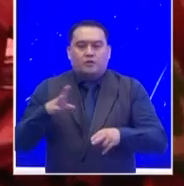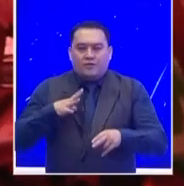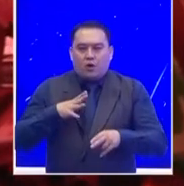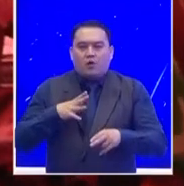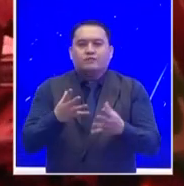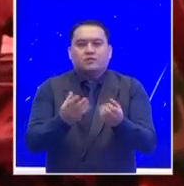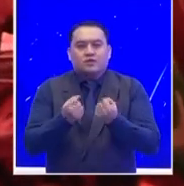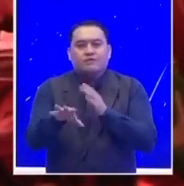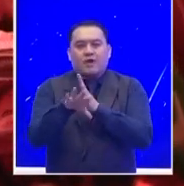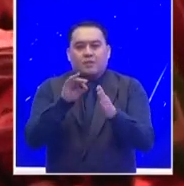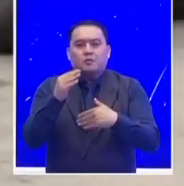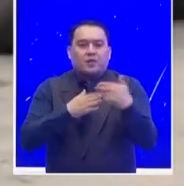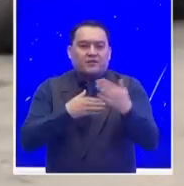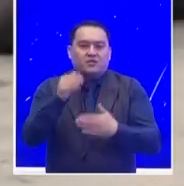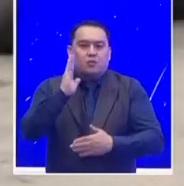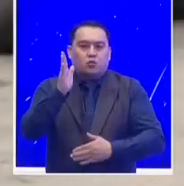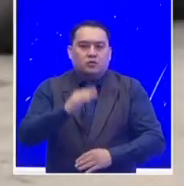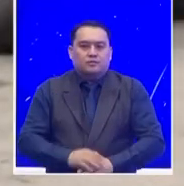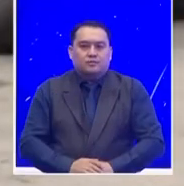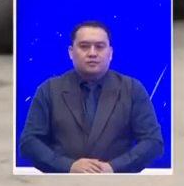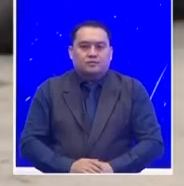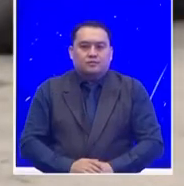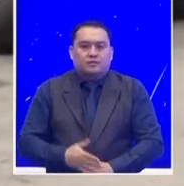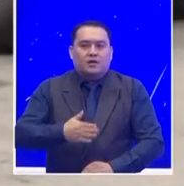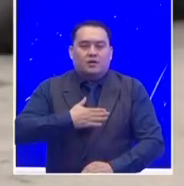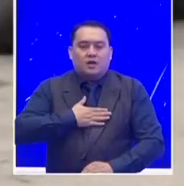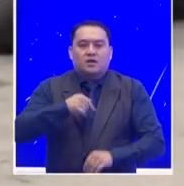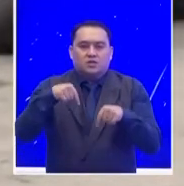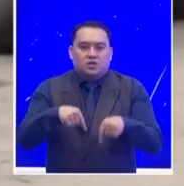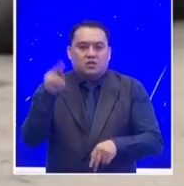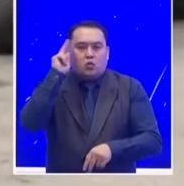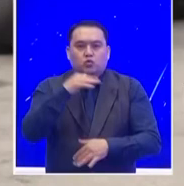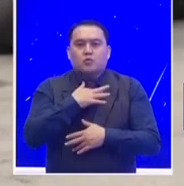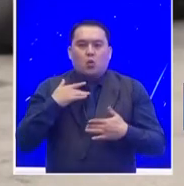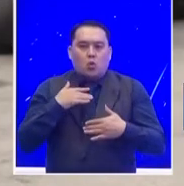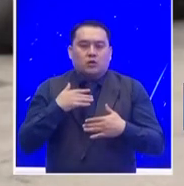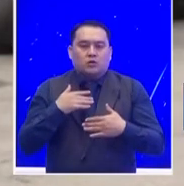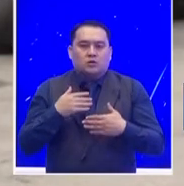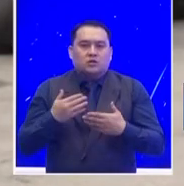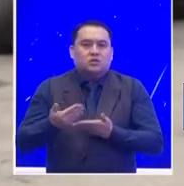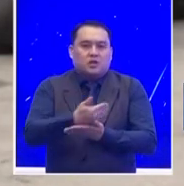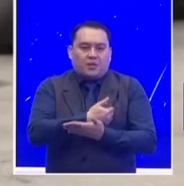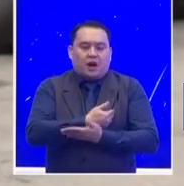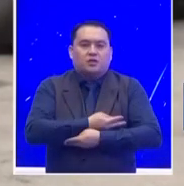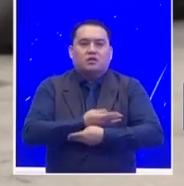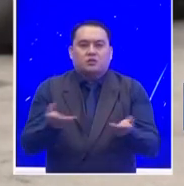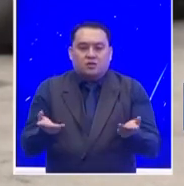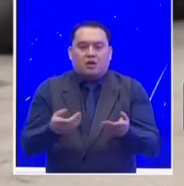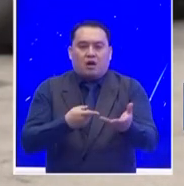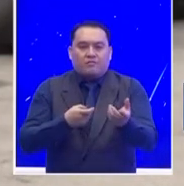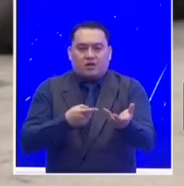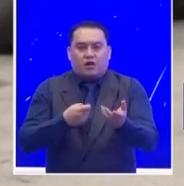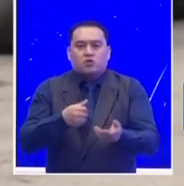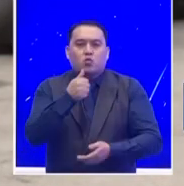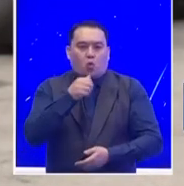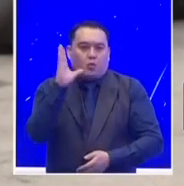уже определились со своим выбором. Если честно, научилась многому. Разбирать и собирать автоматы, стрелять с